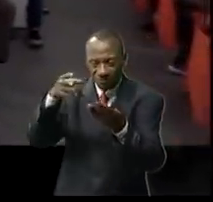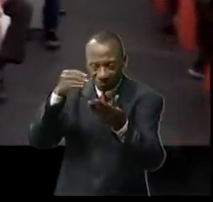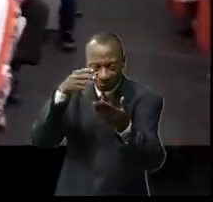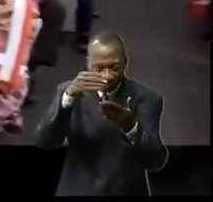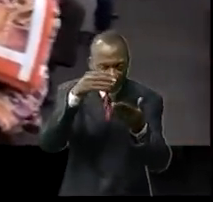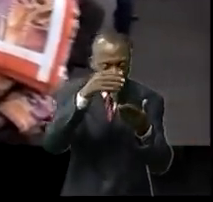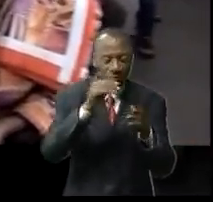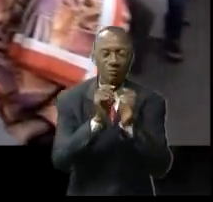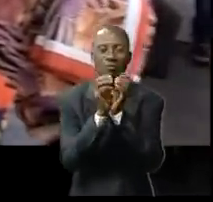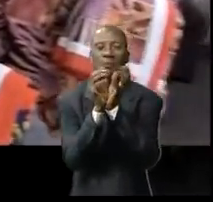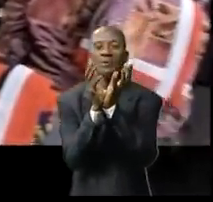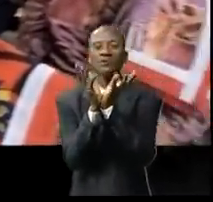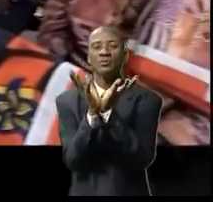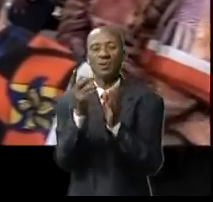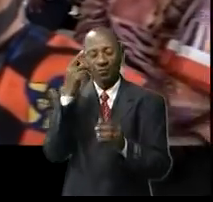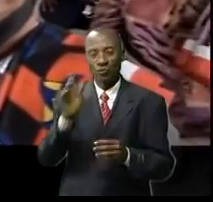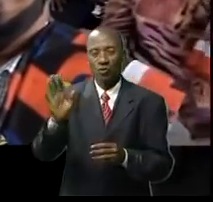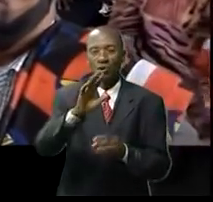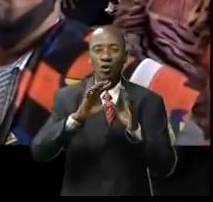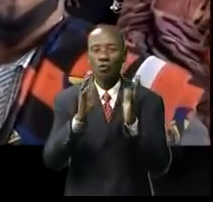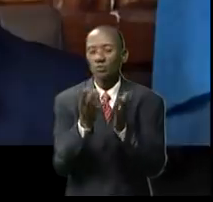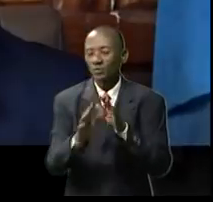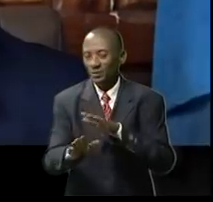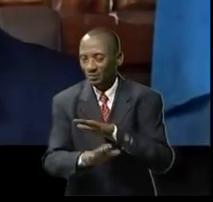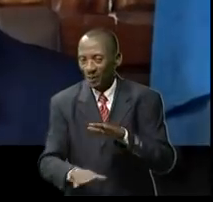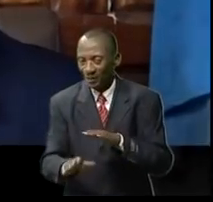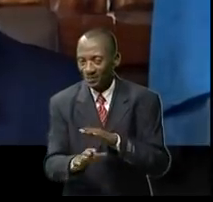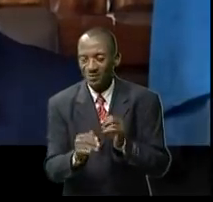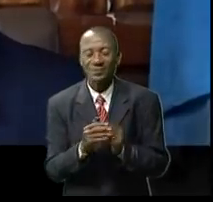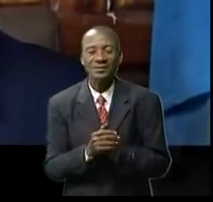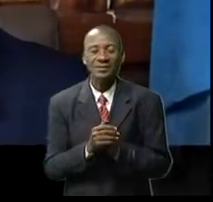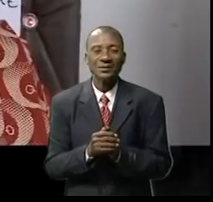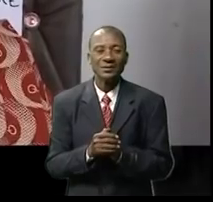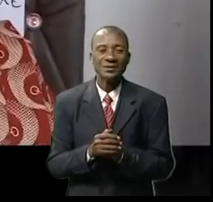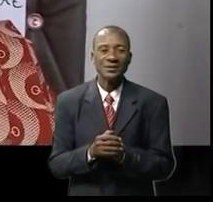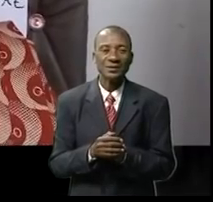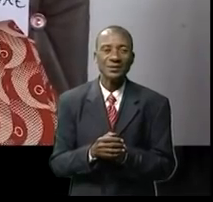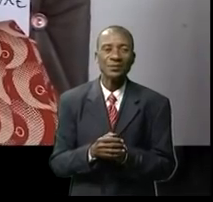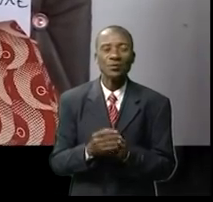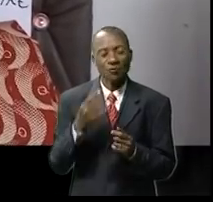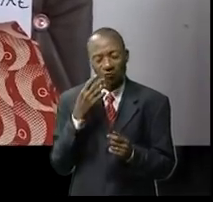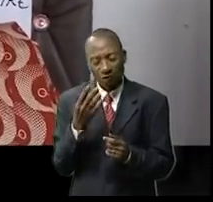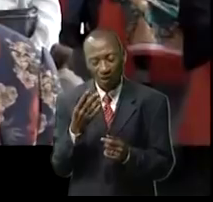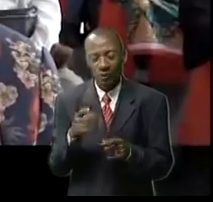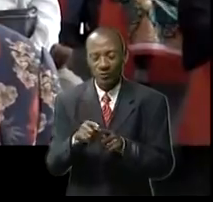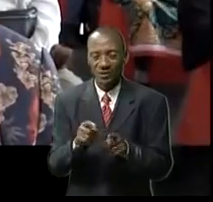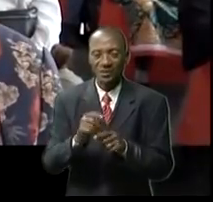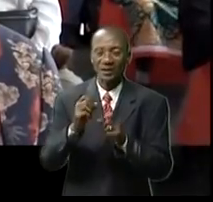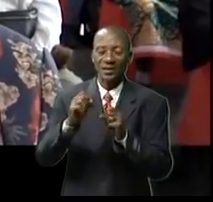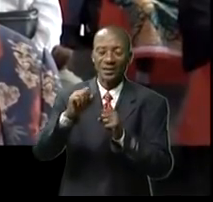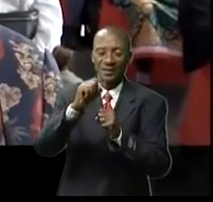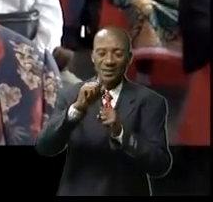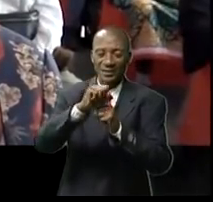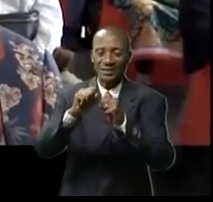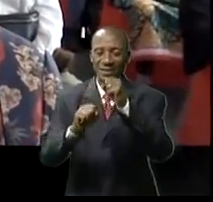leur communauté de base. Cela en conformité avec la loi fixant le statut des chefs coutumiers, cadre législatif